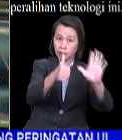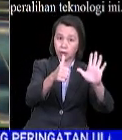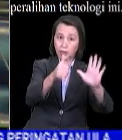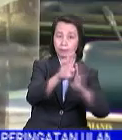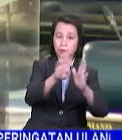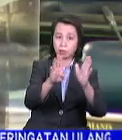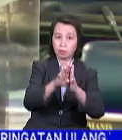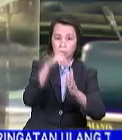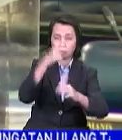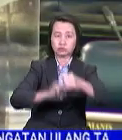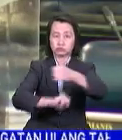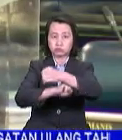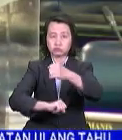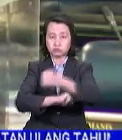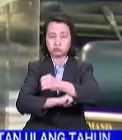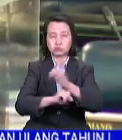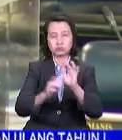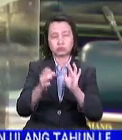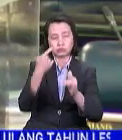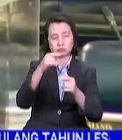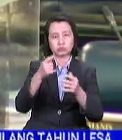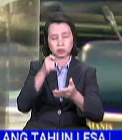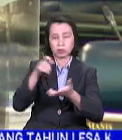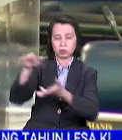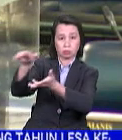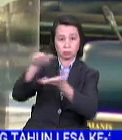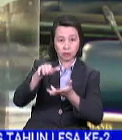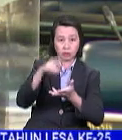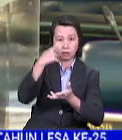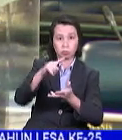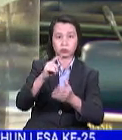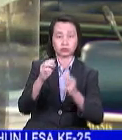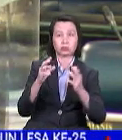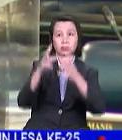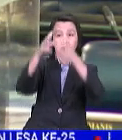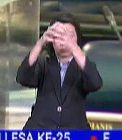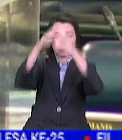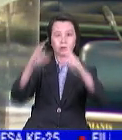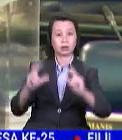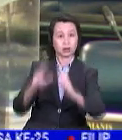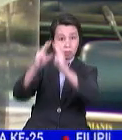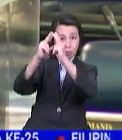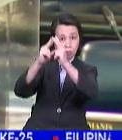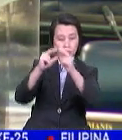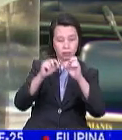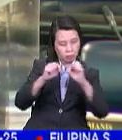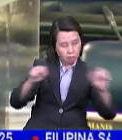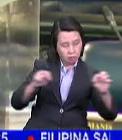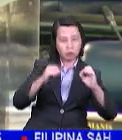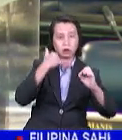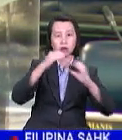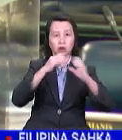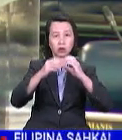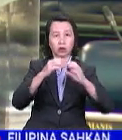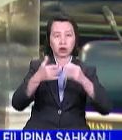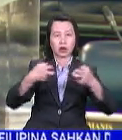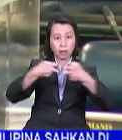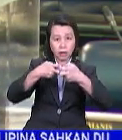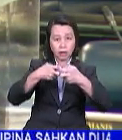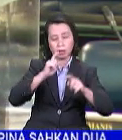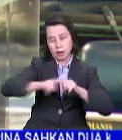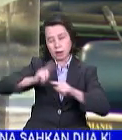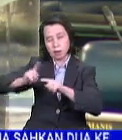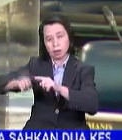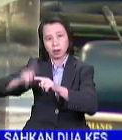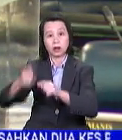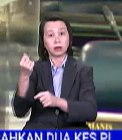kos infrastruktur rangkaian daripada pembekal lain, iaitu bagi menara, gantian telekomunikasi, tenaga elektrik dan kos-kos